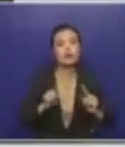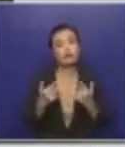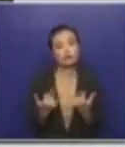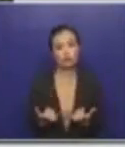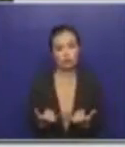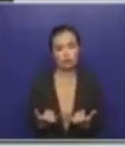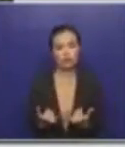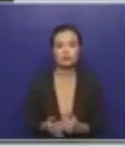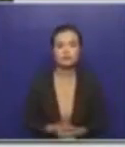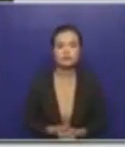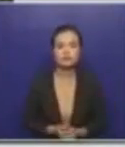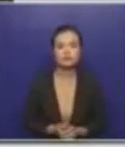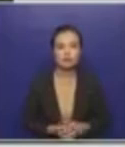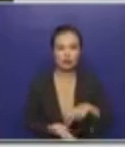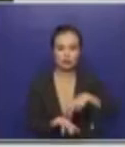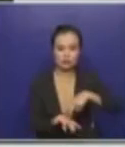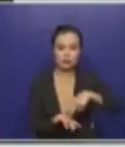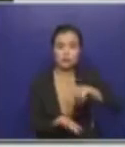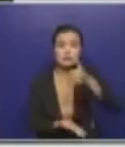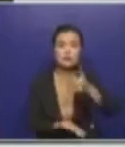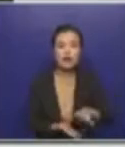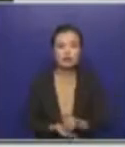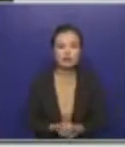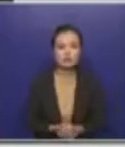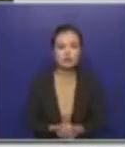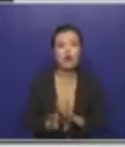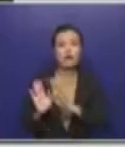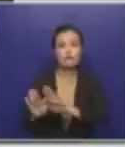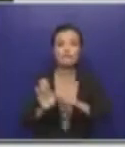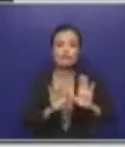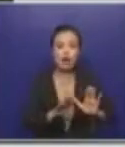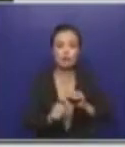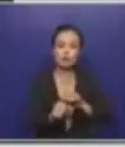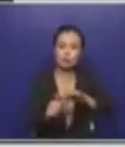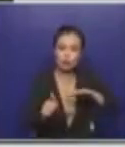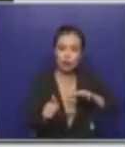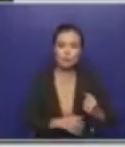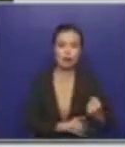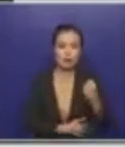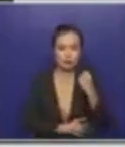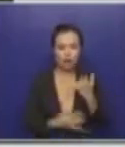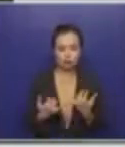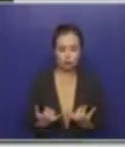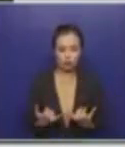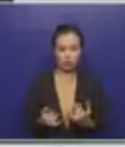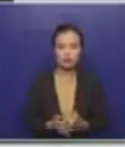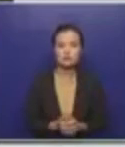นี้นะครับเดินยังไม่ได้เลยครับขออนุญาตฝากให้ผู้นำที่มีอำนาจในขณะนี้นะครับ